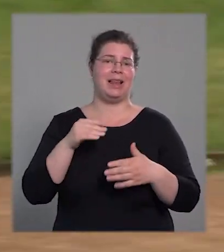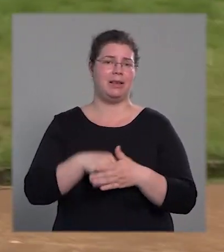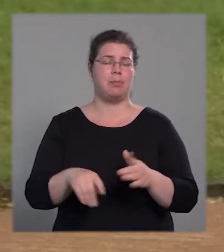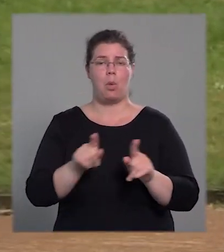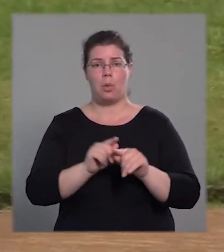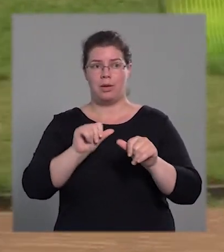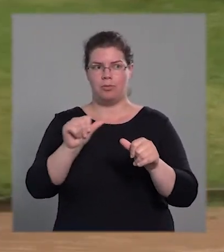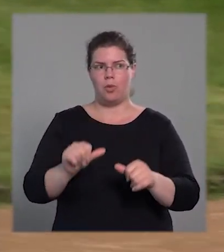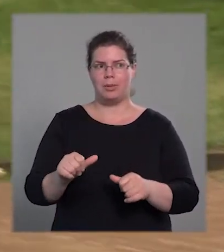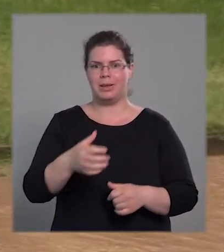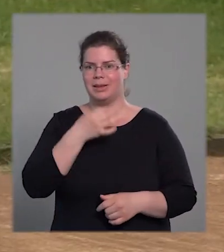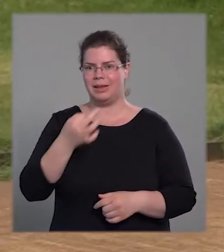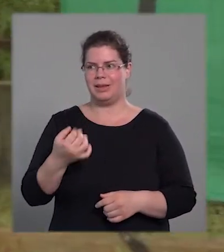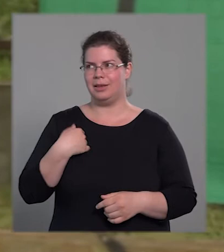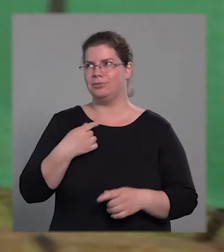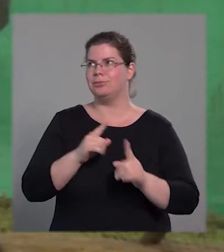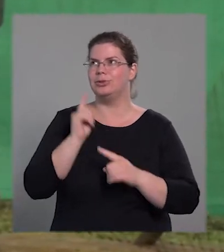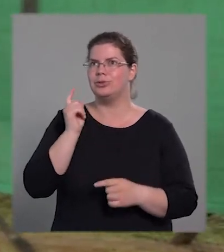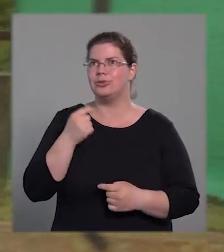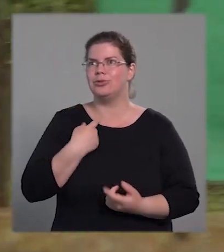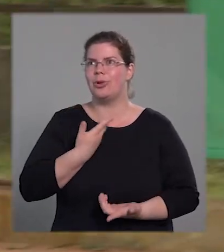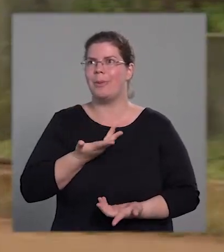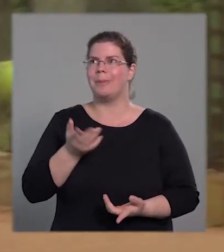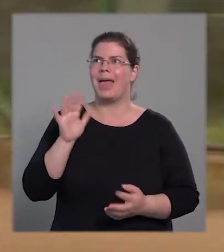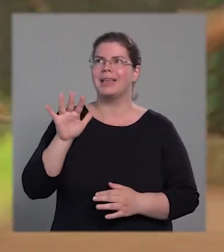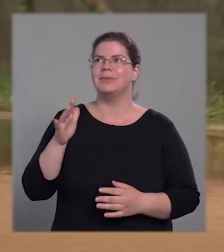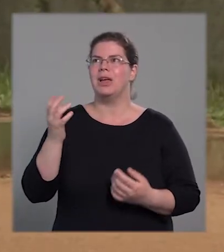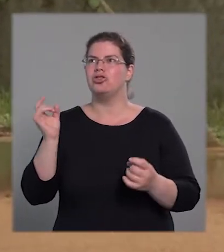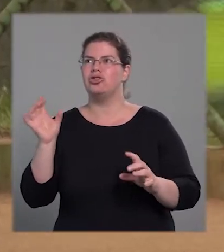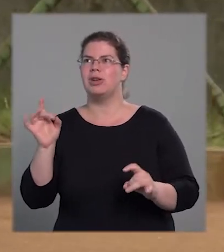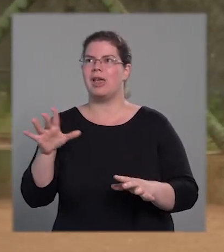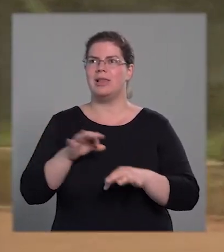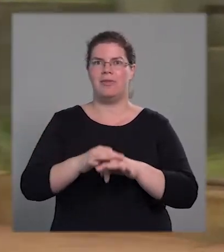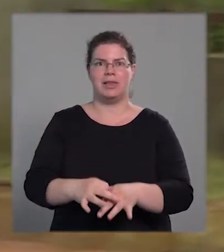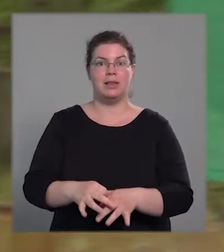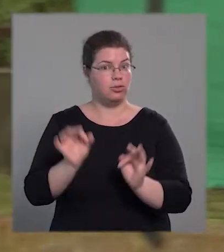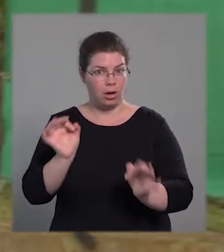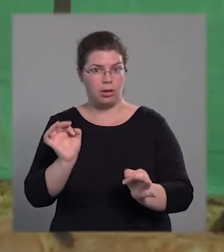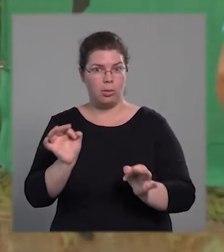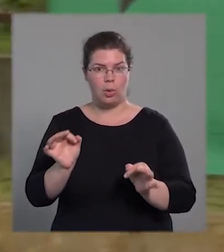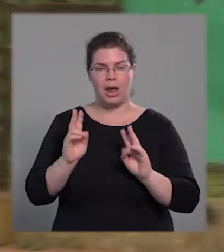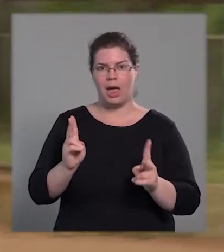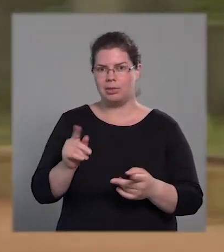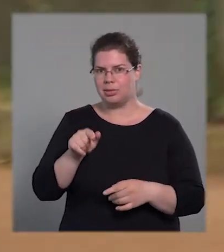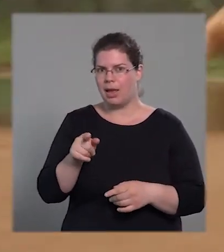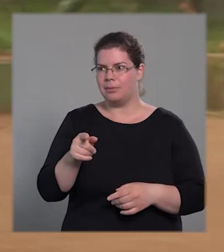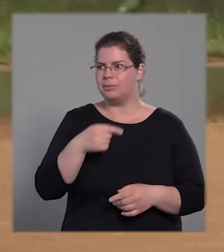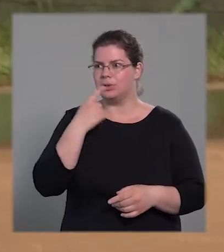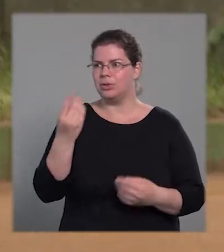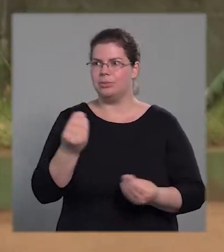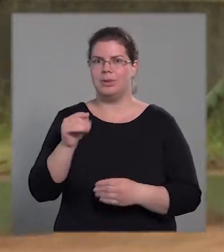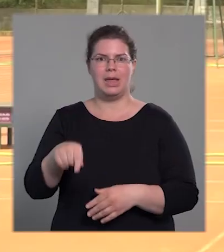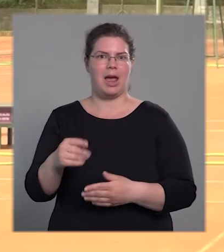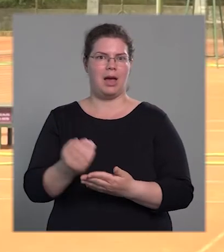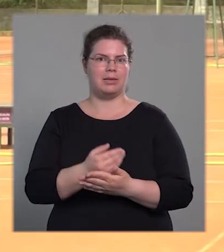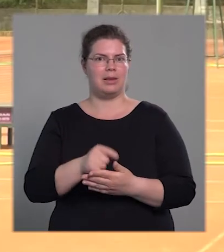formát kérdezek, hogy mondjuk én nem tudom elképzelni, hogy stresszvezetésre például iszonyatosan jó, hogy te mondjuk még mire használod ezen